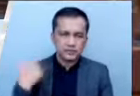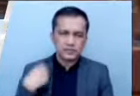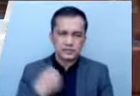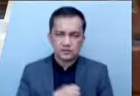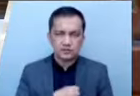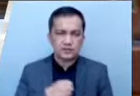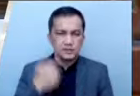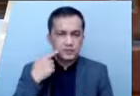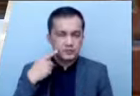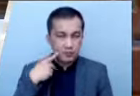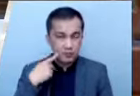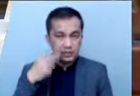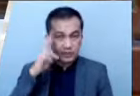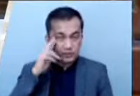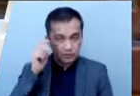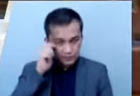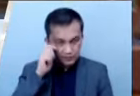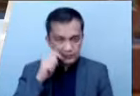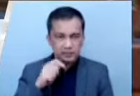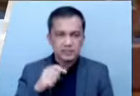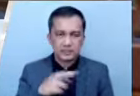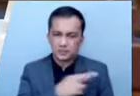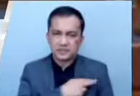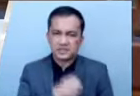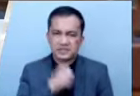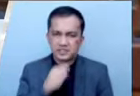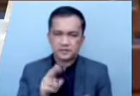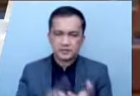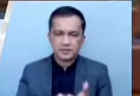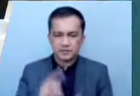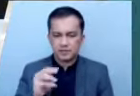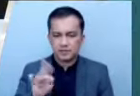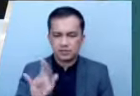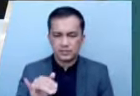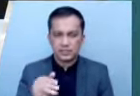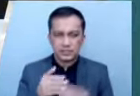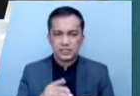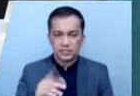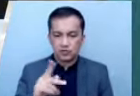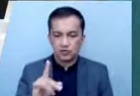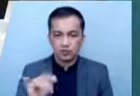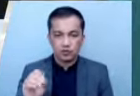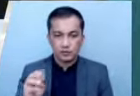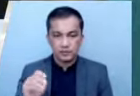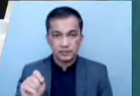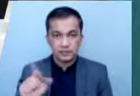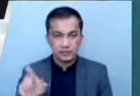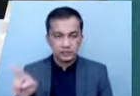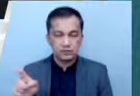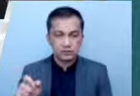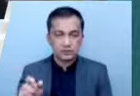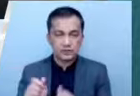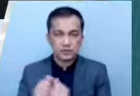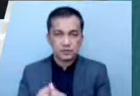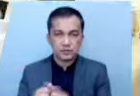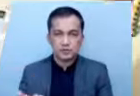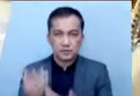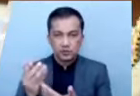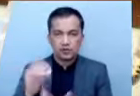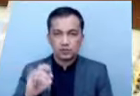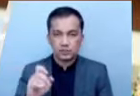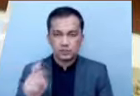naman ni Padilla, hindi napipirma si Senate Minority Leader Coco Pimentel lalo't naroon ito nang maghain ng mosyon na contempt si